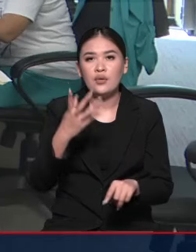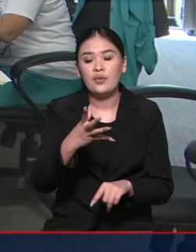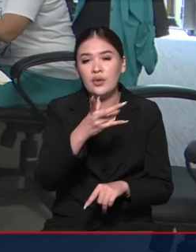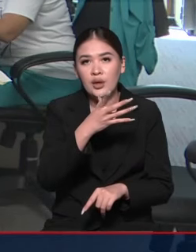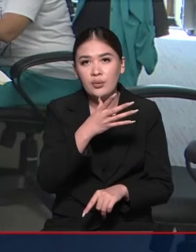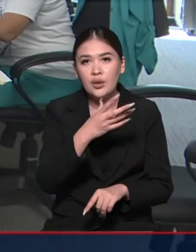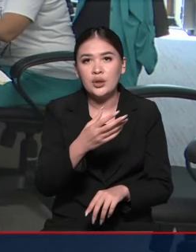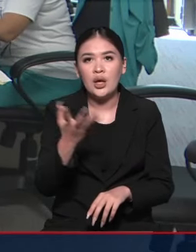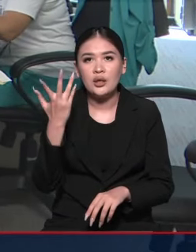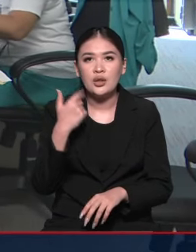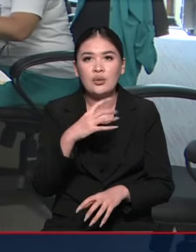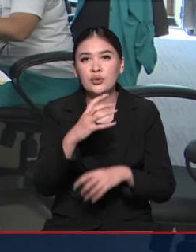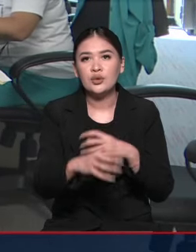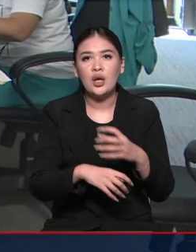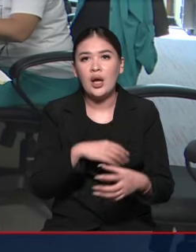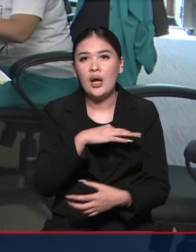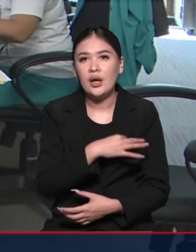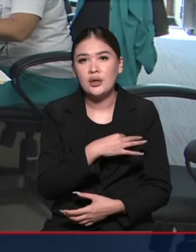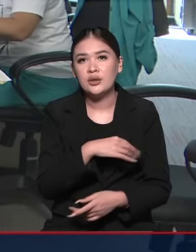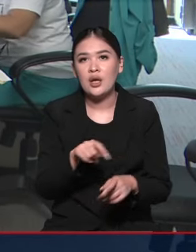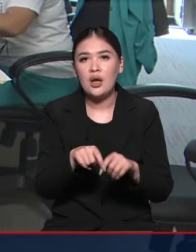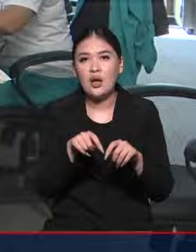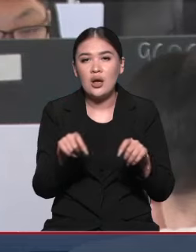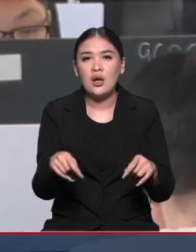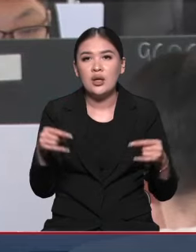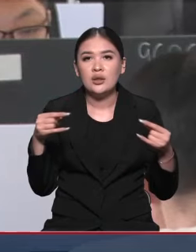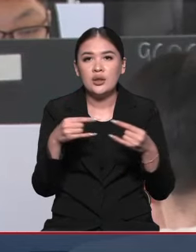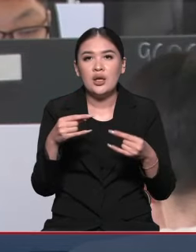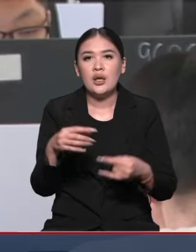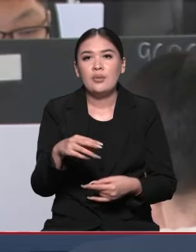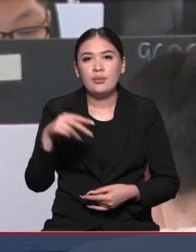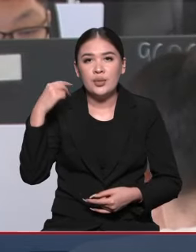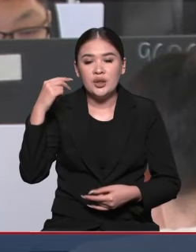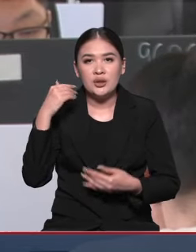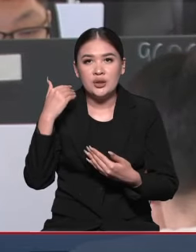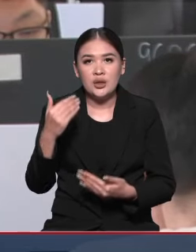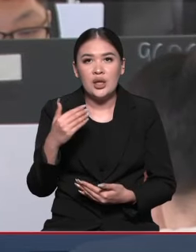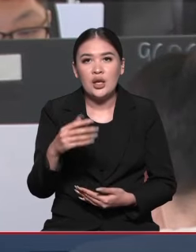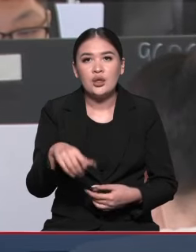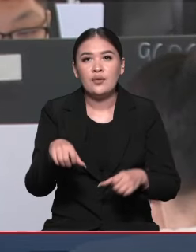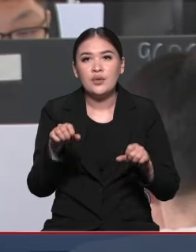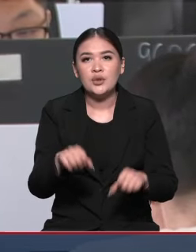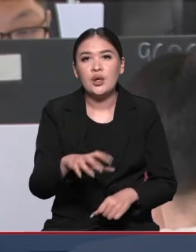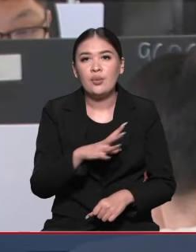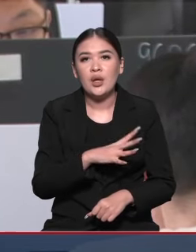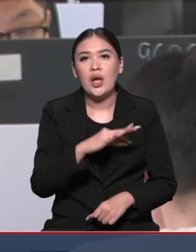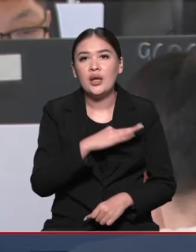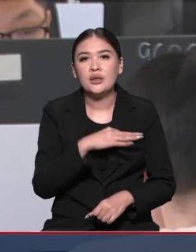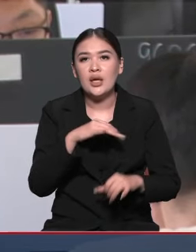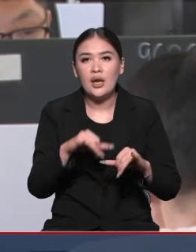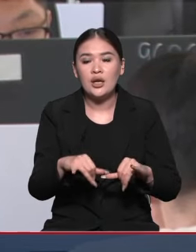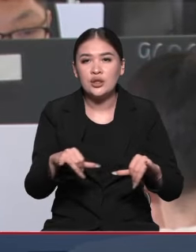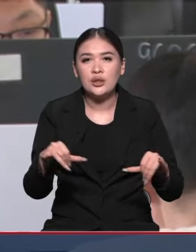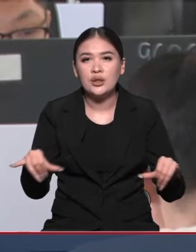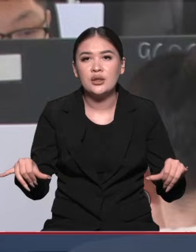когда международное агентство вошло в состав телерадиокомплекса президента. Это дало возможность агентству расширить свои,